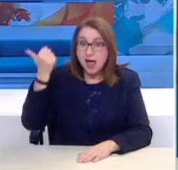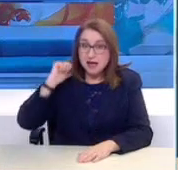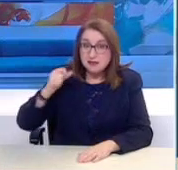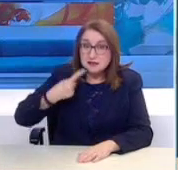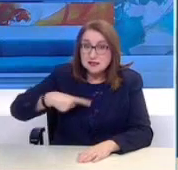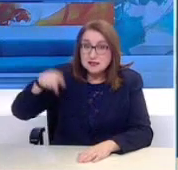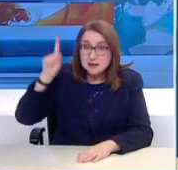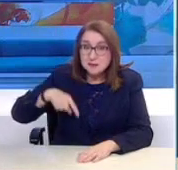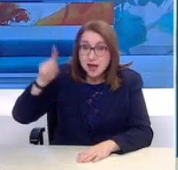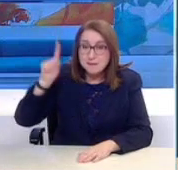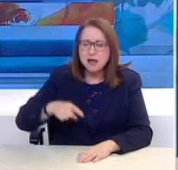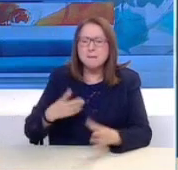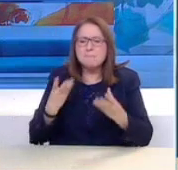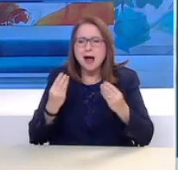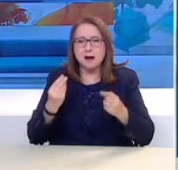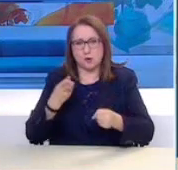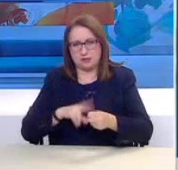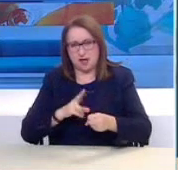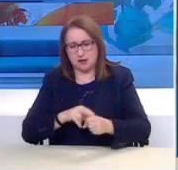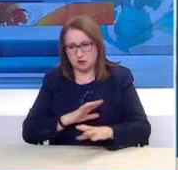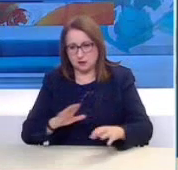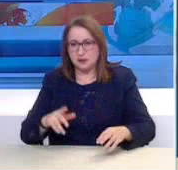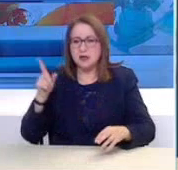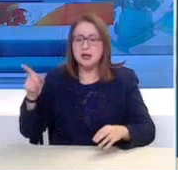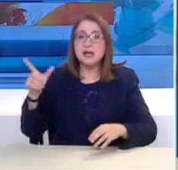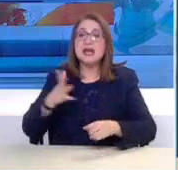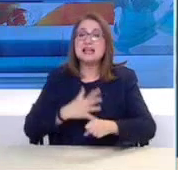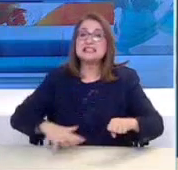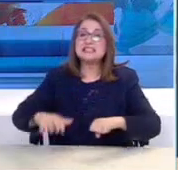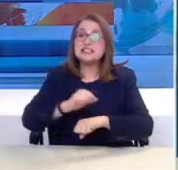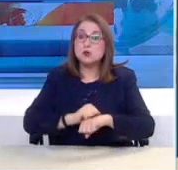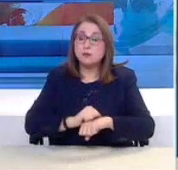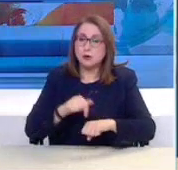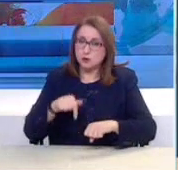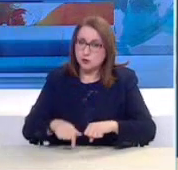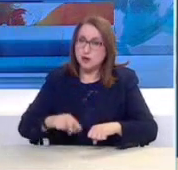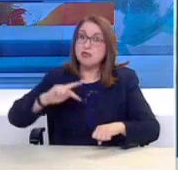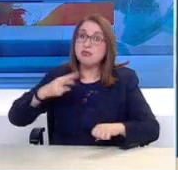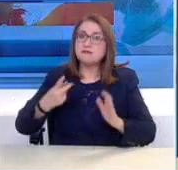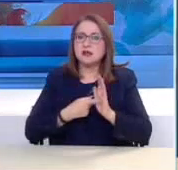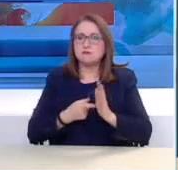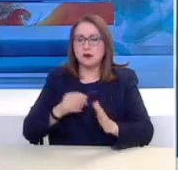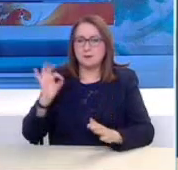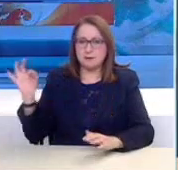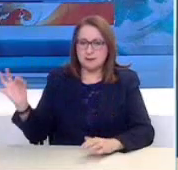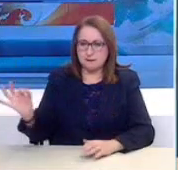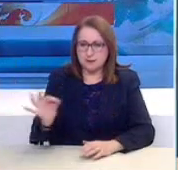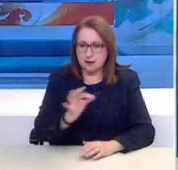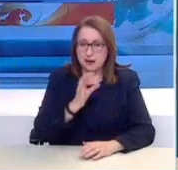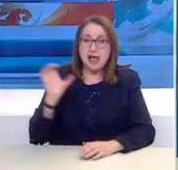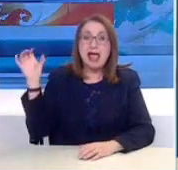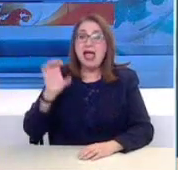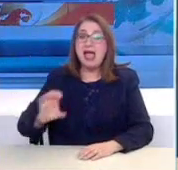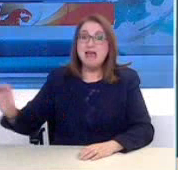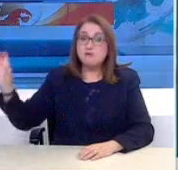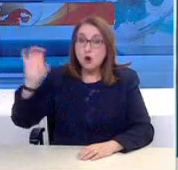έχει αυξηθεί και η Σιγκαπούρη αντιμετωπίζει δεύτερο κύμα του ιού. Στην Ευρώπη έχουμε ξεπεράσει το 1 εκατομμύριο κρούσματα